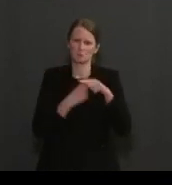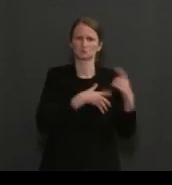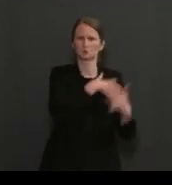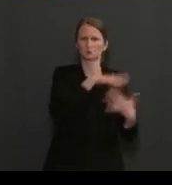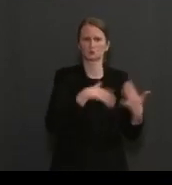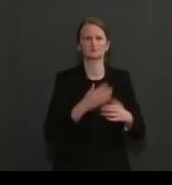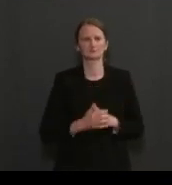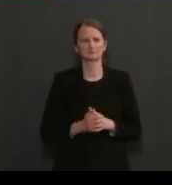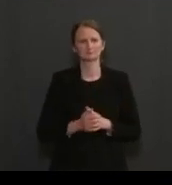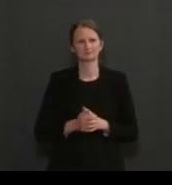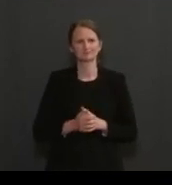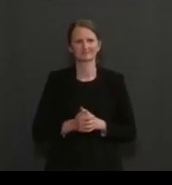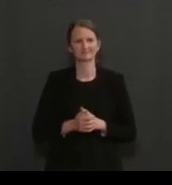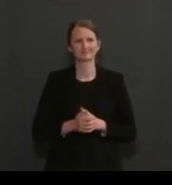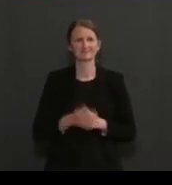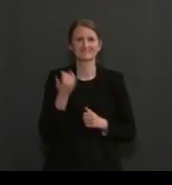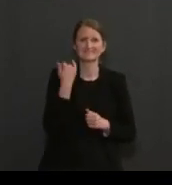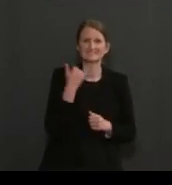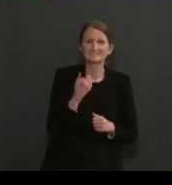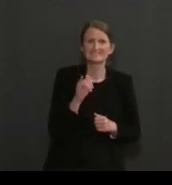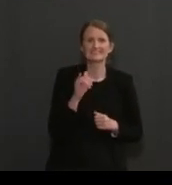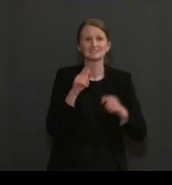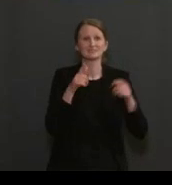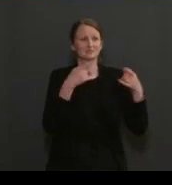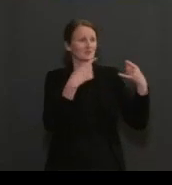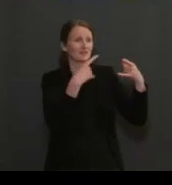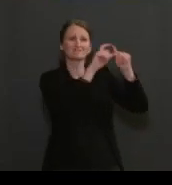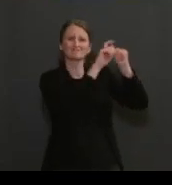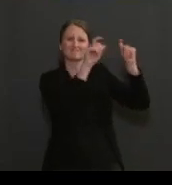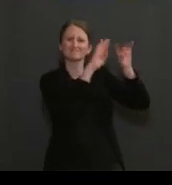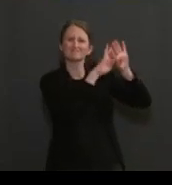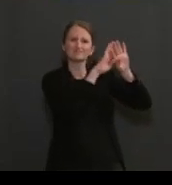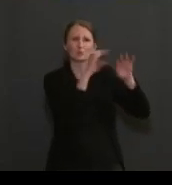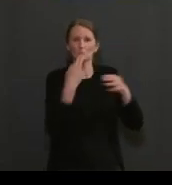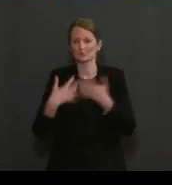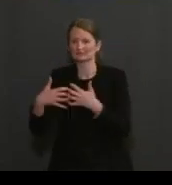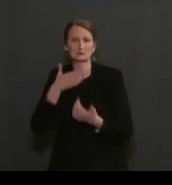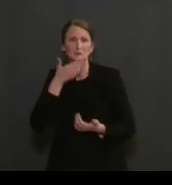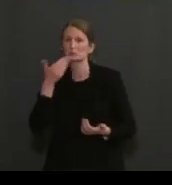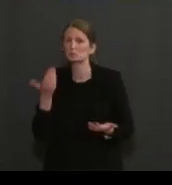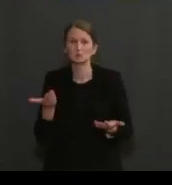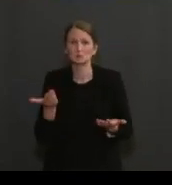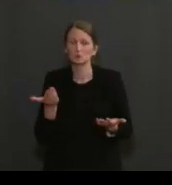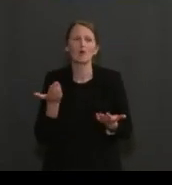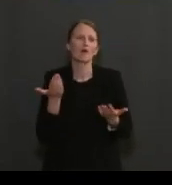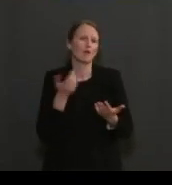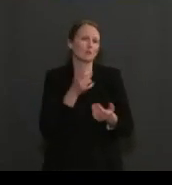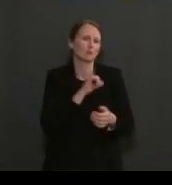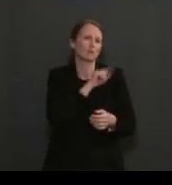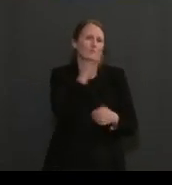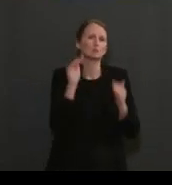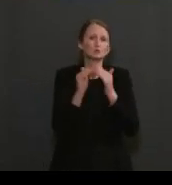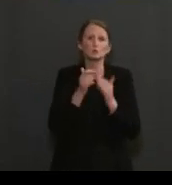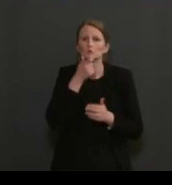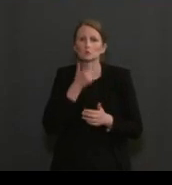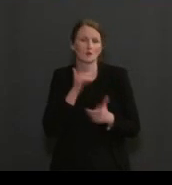Alors, si on n'a pas ce type de ventilation, ce qui est le cas d'ailleurs dans beaucoup de maisons particulières, soyons honnêtes, qui ne sont pas des maisons toutes modernes, eh bien,